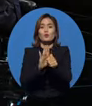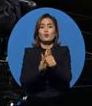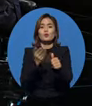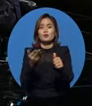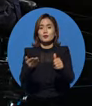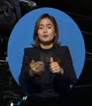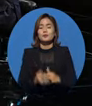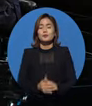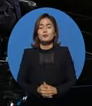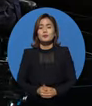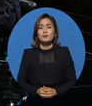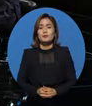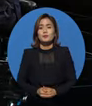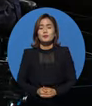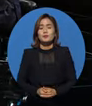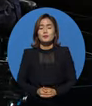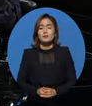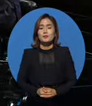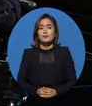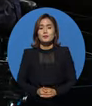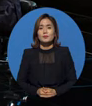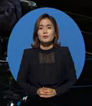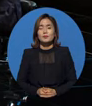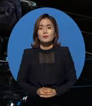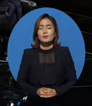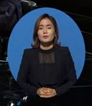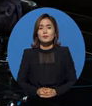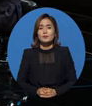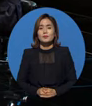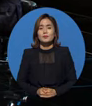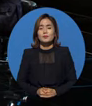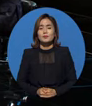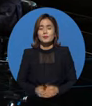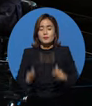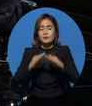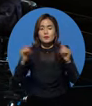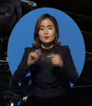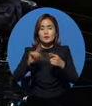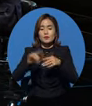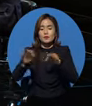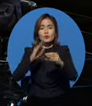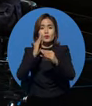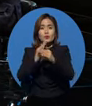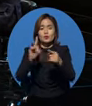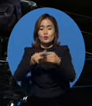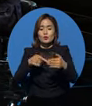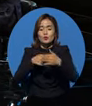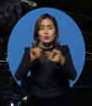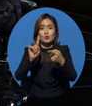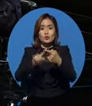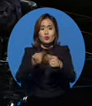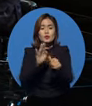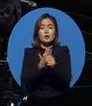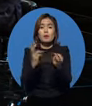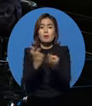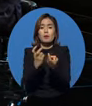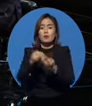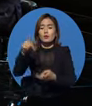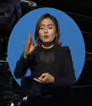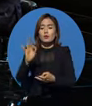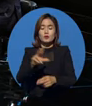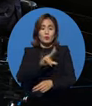써요 여기까지 듣겠습니다 이번엔 전라북도 금융중심지 추진에 대한 지원방안 이어서